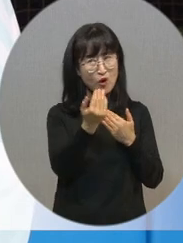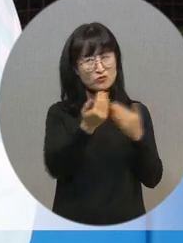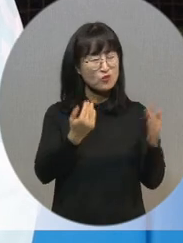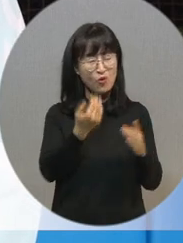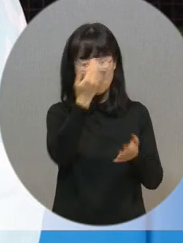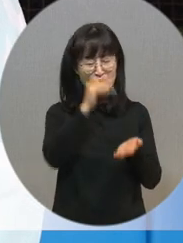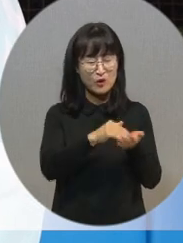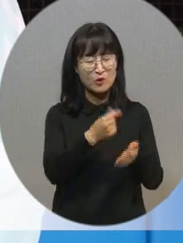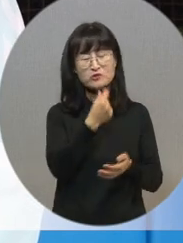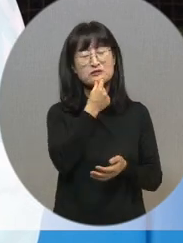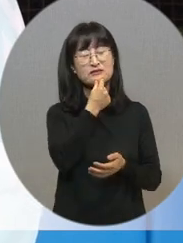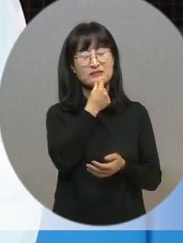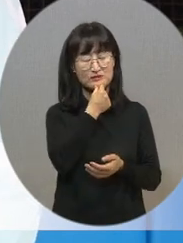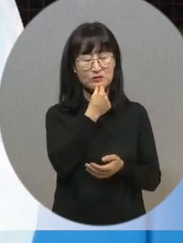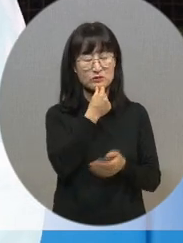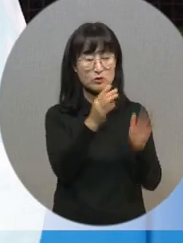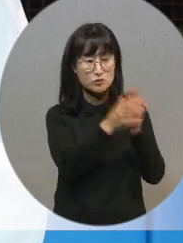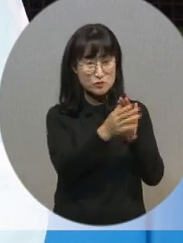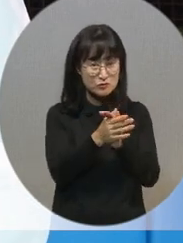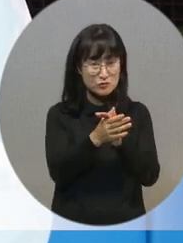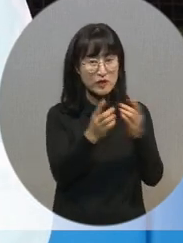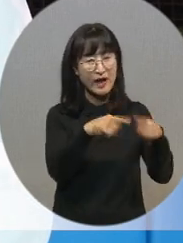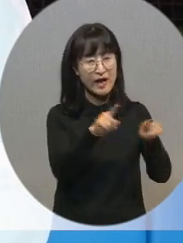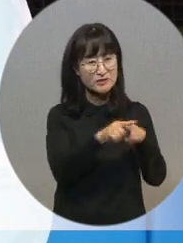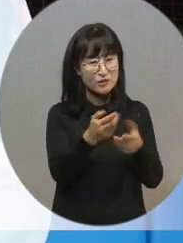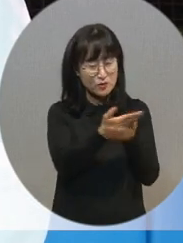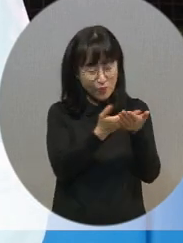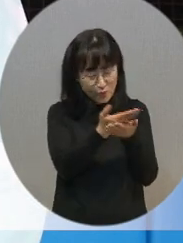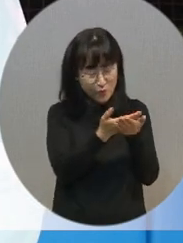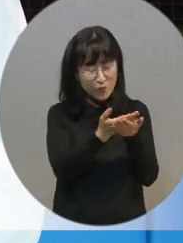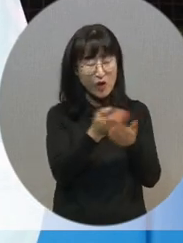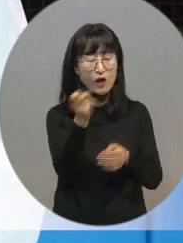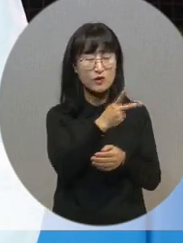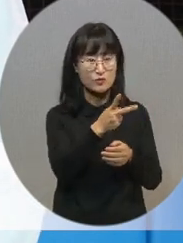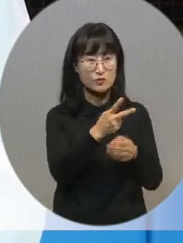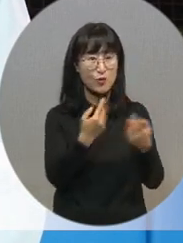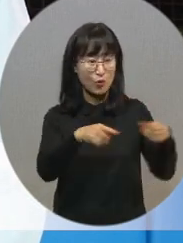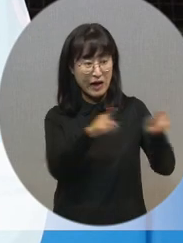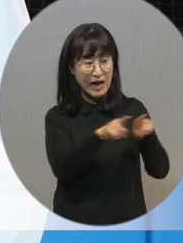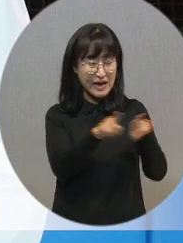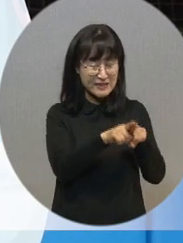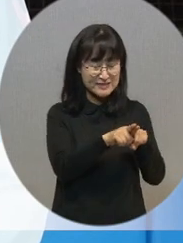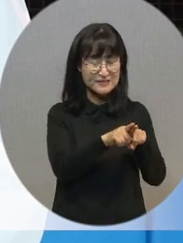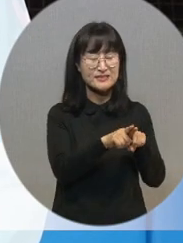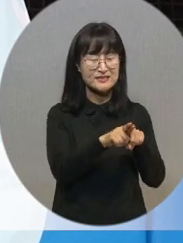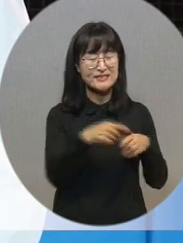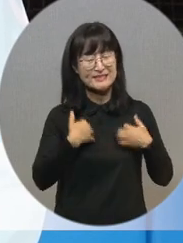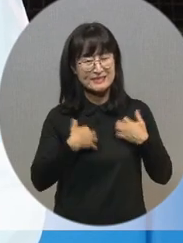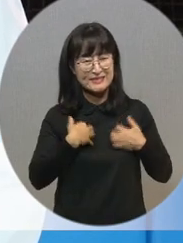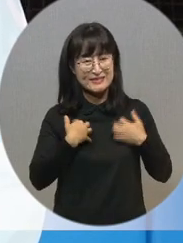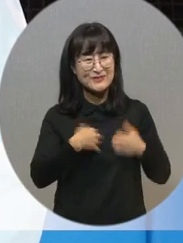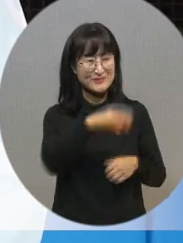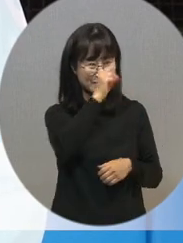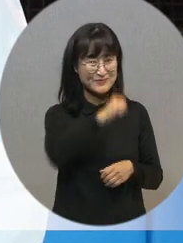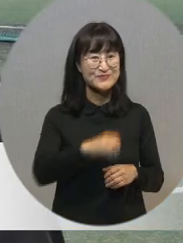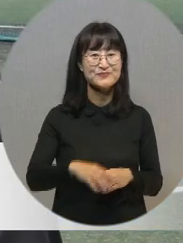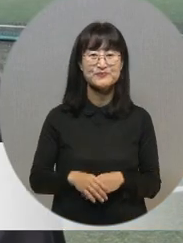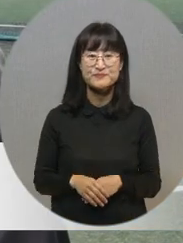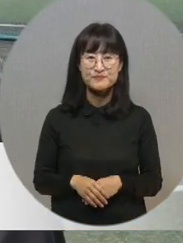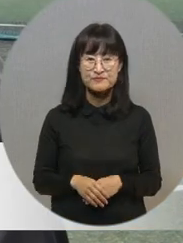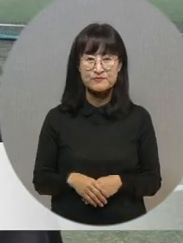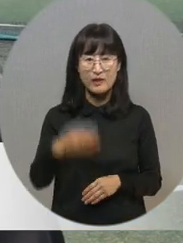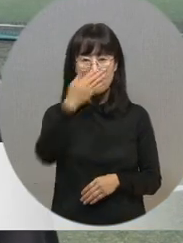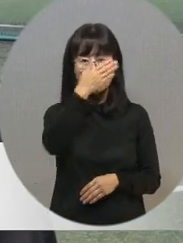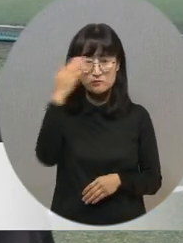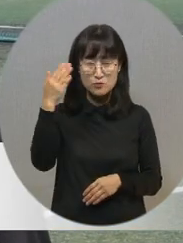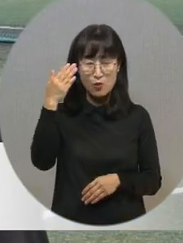같을 정도로 친구들이랑 같이 놀 수도 있고 그다음에 이제 팀 스포츠 운동에 재밌게 할 수 있는 게 큰 것 같습니다.